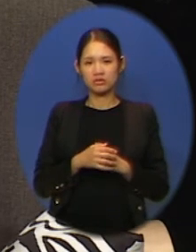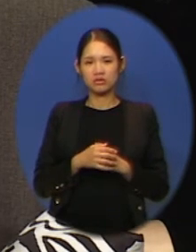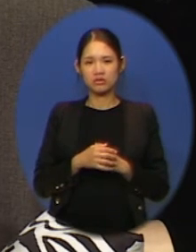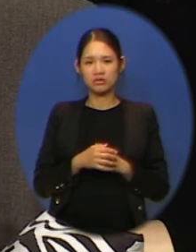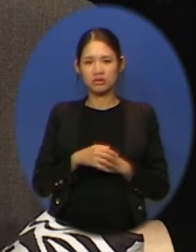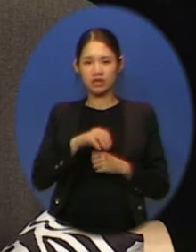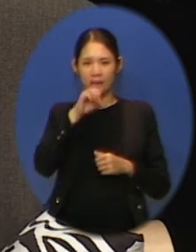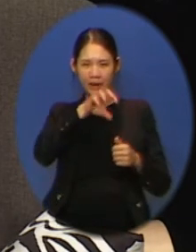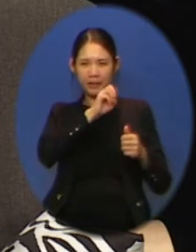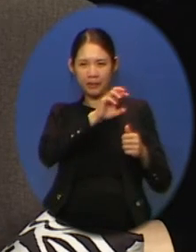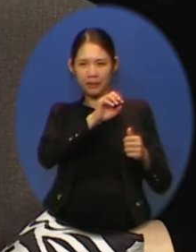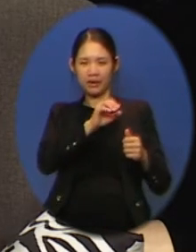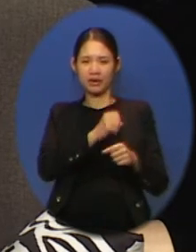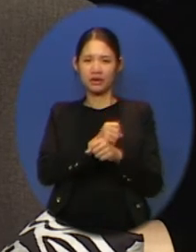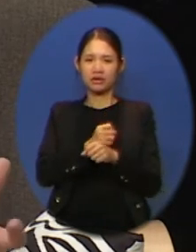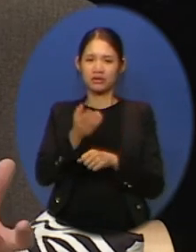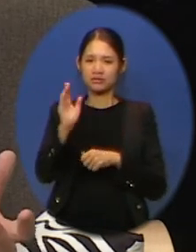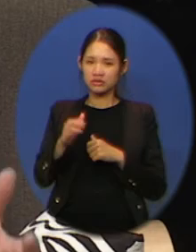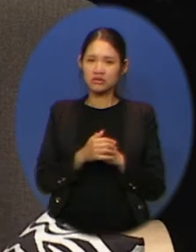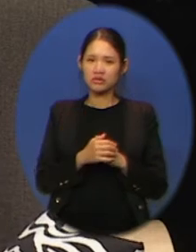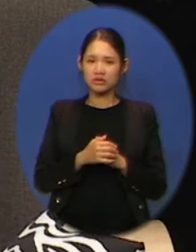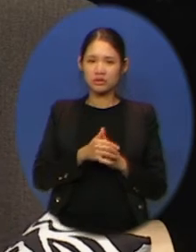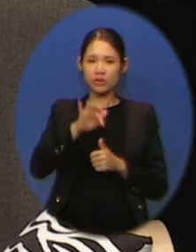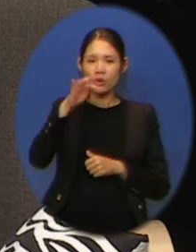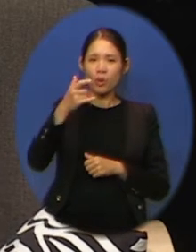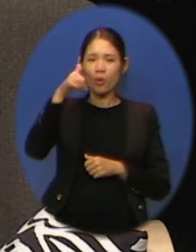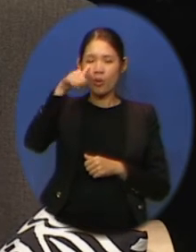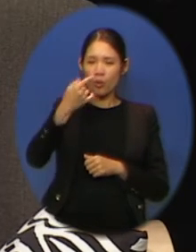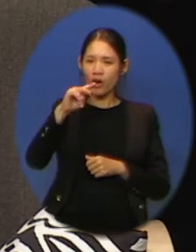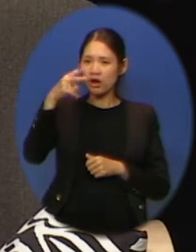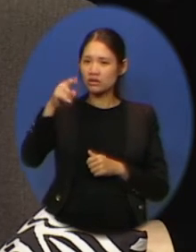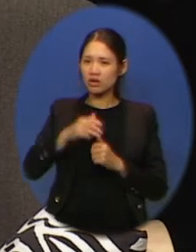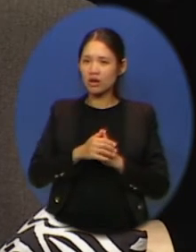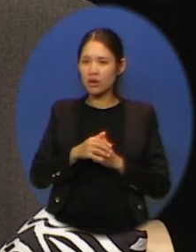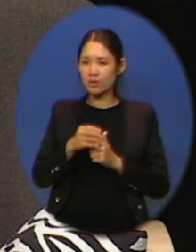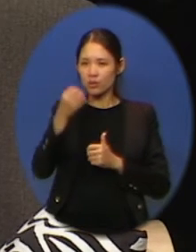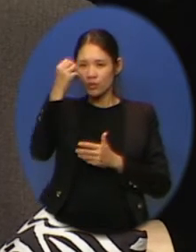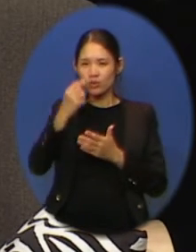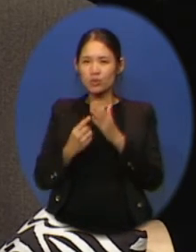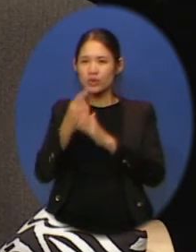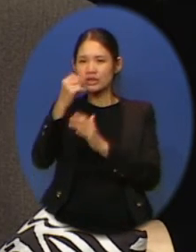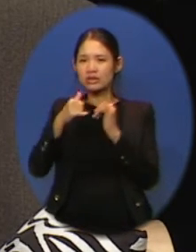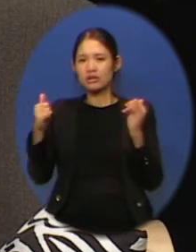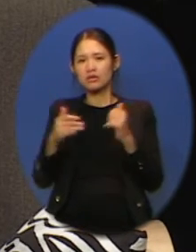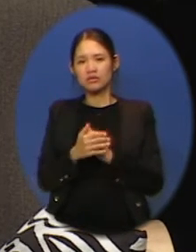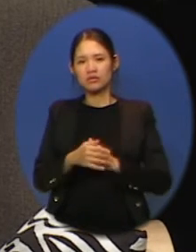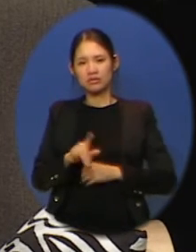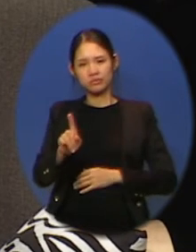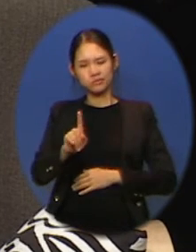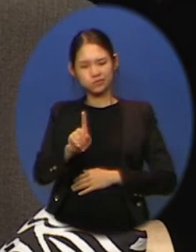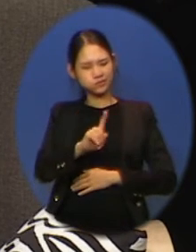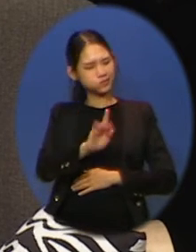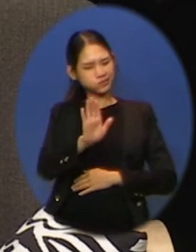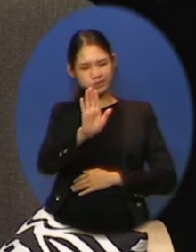막말을 막 하니까 공화당 소위 그 고참들이 이게 어떻게 된 거냐? 이놈은 안